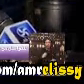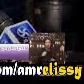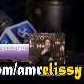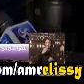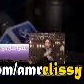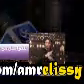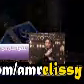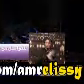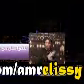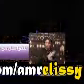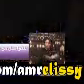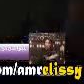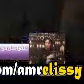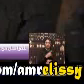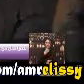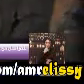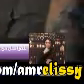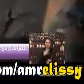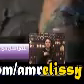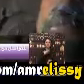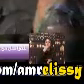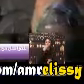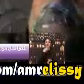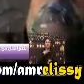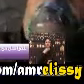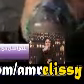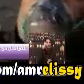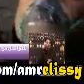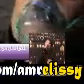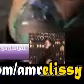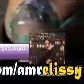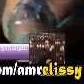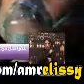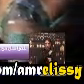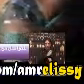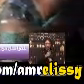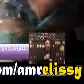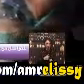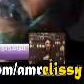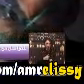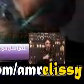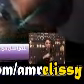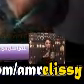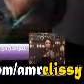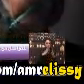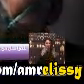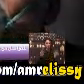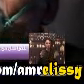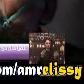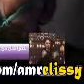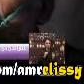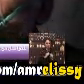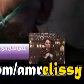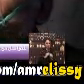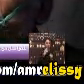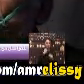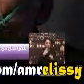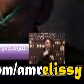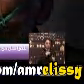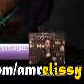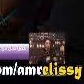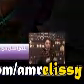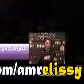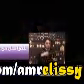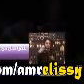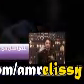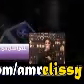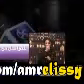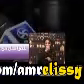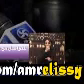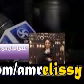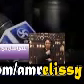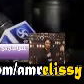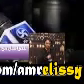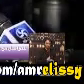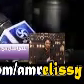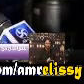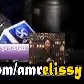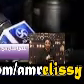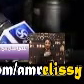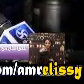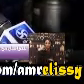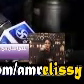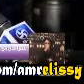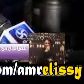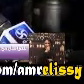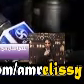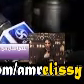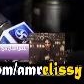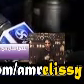يجروا، نفس تشحير جامد. عملية قلب مفتوح، قال لي عندك الشرايين مسدودة وعادة القلب هبوط حد في عضلة